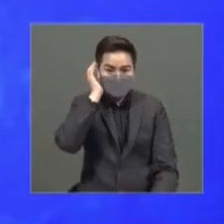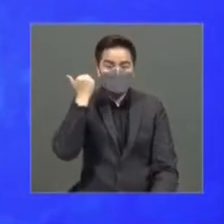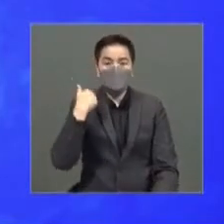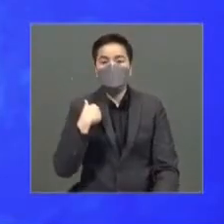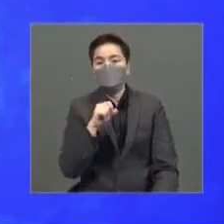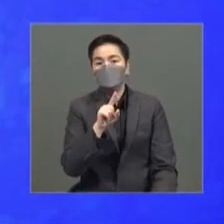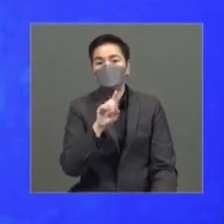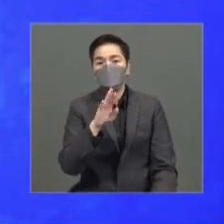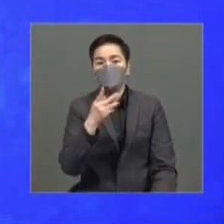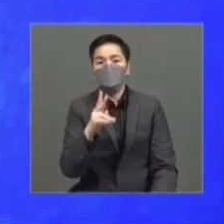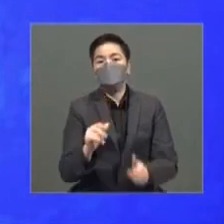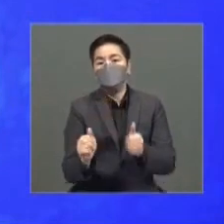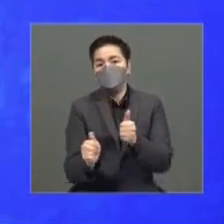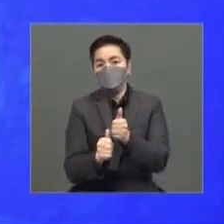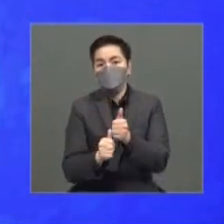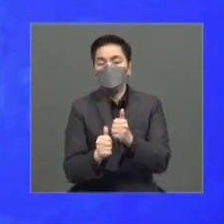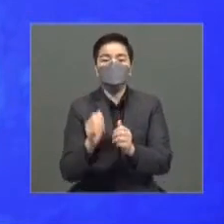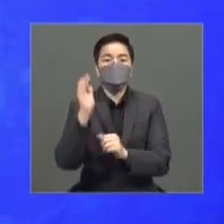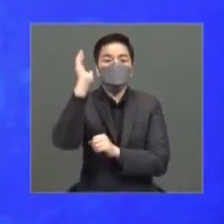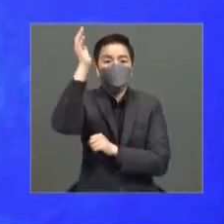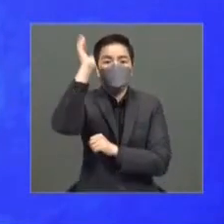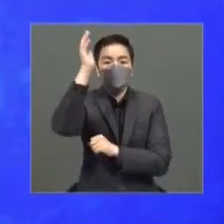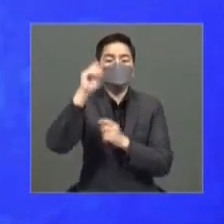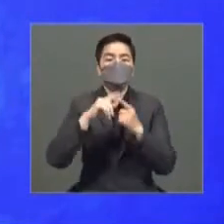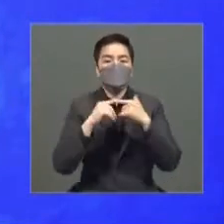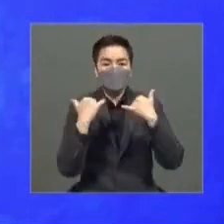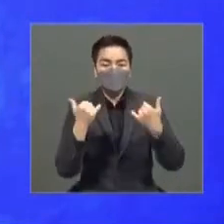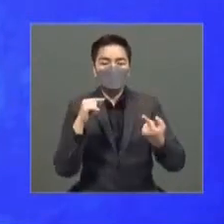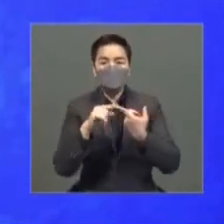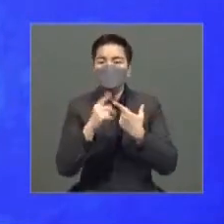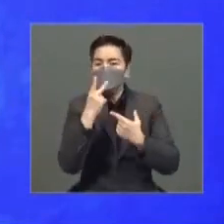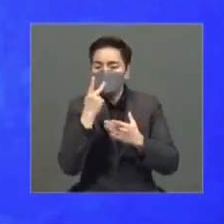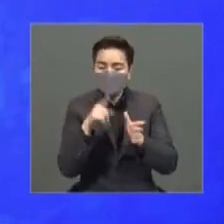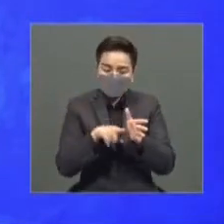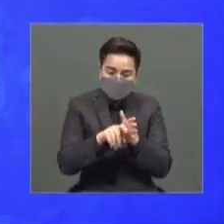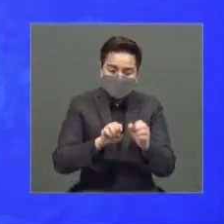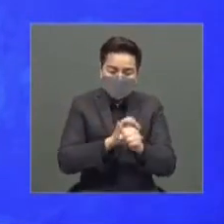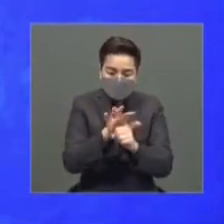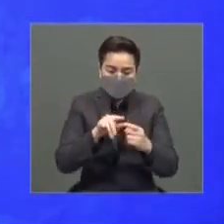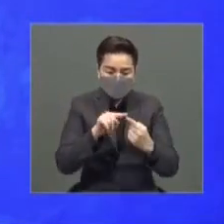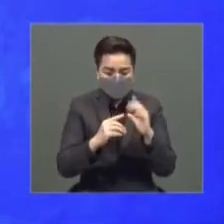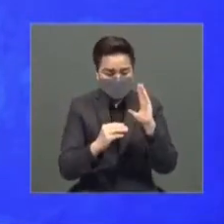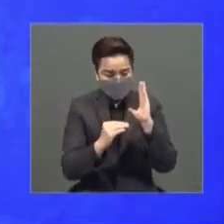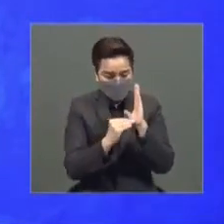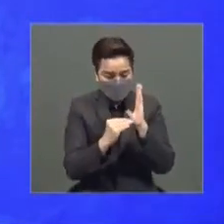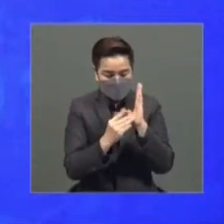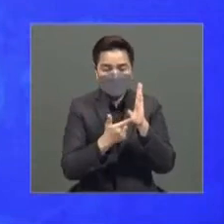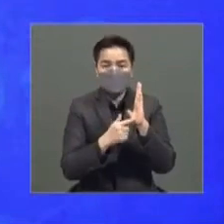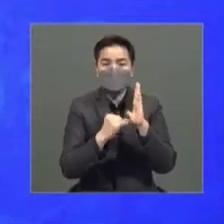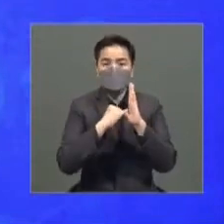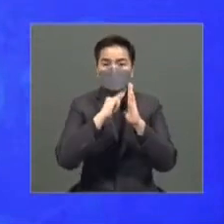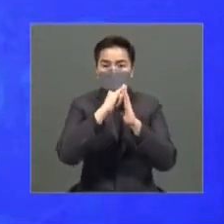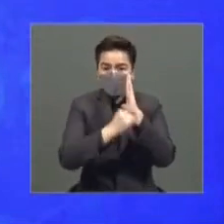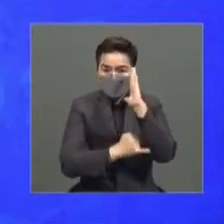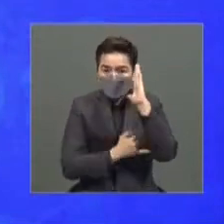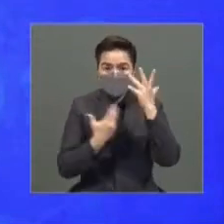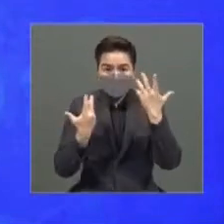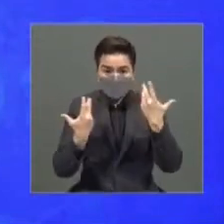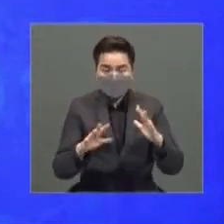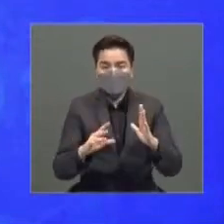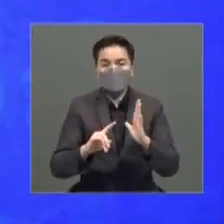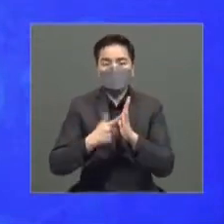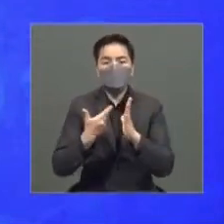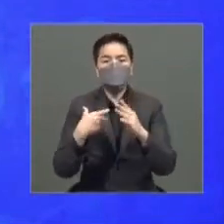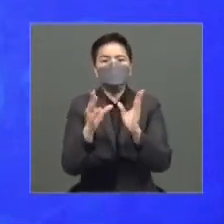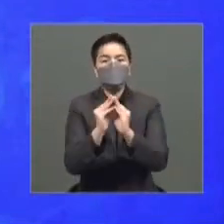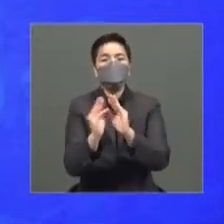รค์ผู้ช่วยโฆษกสบคนะคะก็เห็นเรื่องของการติดตามสถานการณ์การติดเชื้อทั้งในพื้นที่กรุงเทพมหานครและในแต่ละจังหวัดตั้งแ